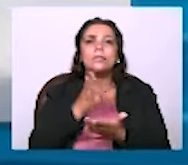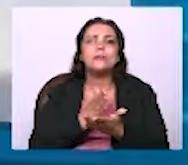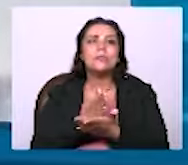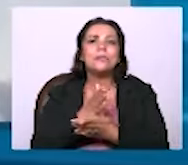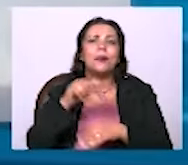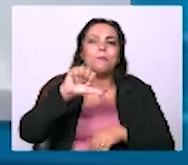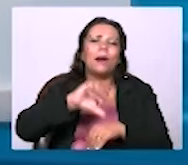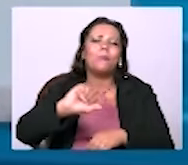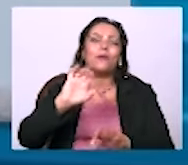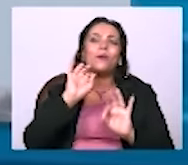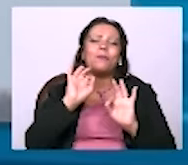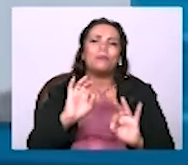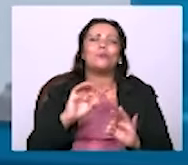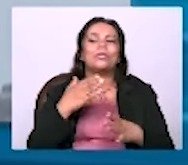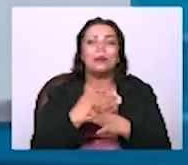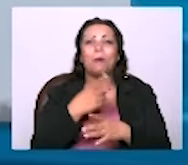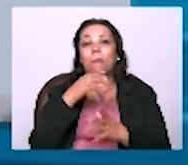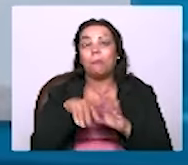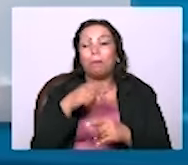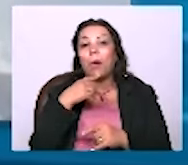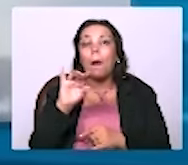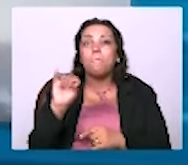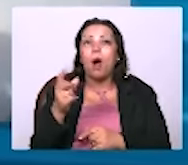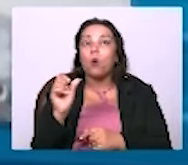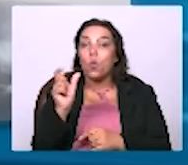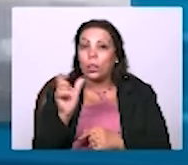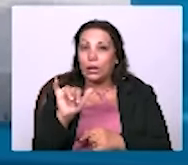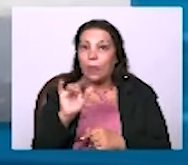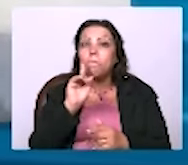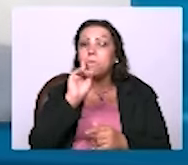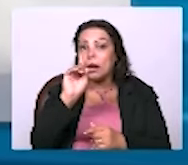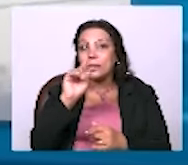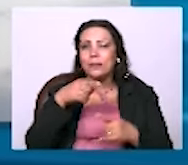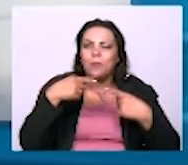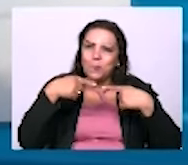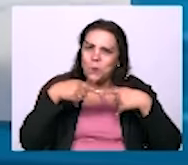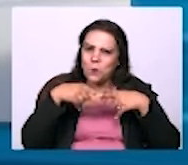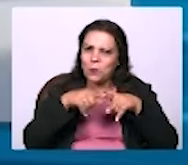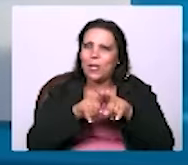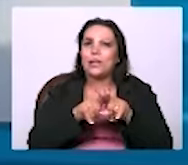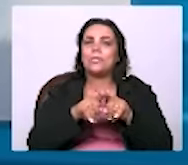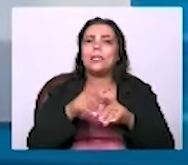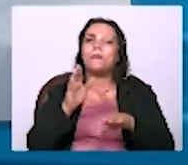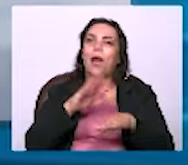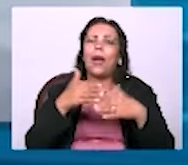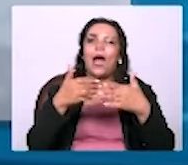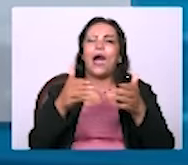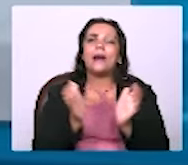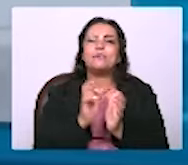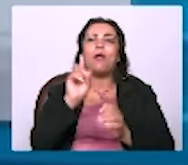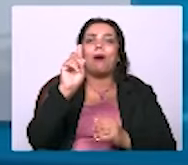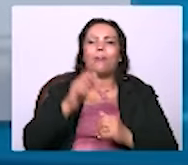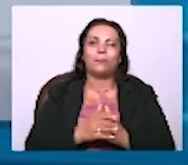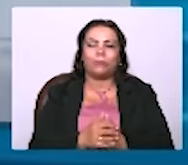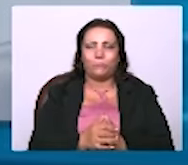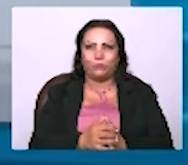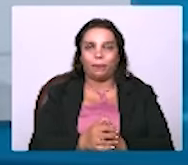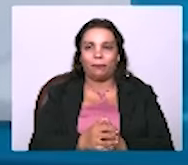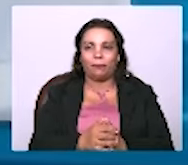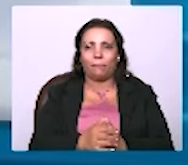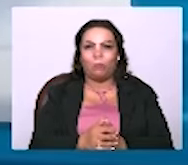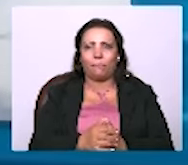هذا المنصب ان يكون منصب ماروني اي نعم لكن لابد ان يكون على مقاس او هواى حزب الله